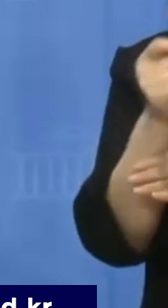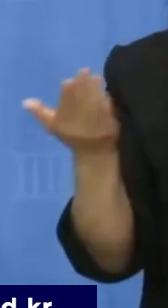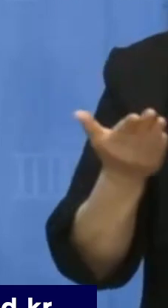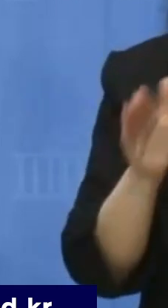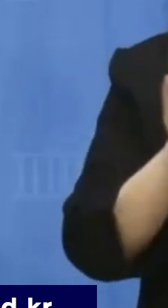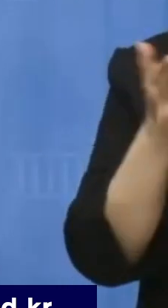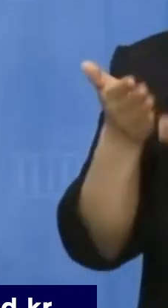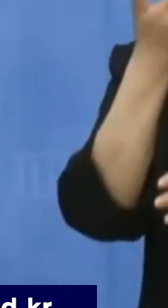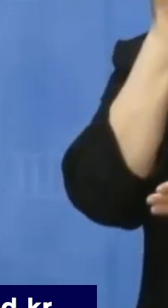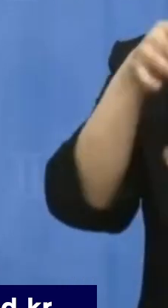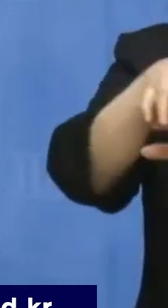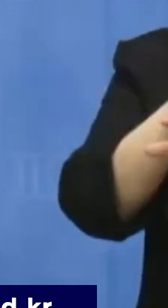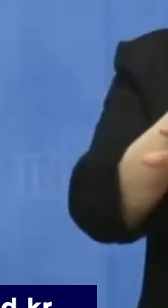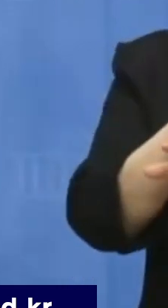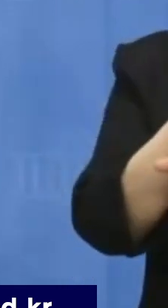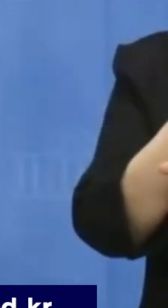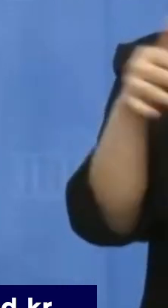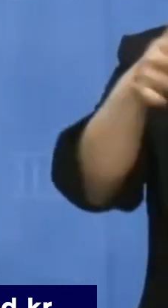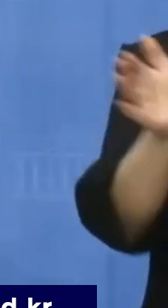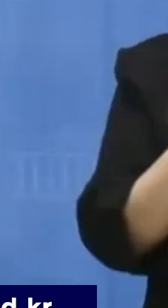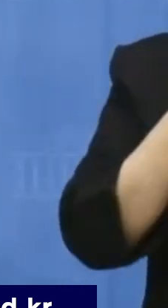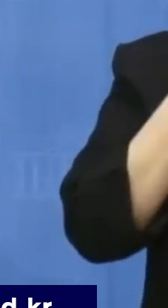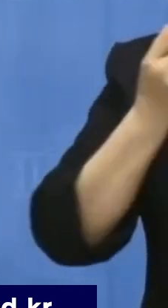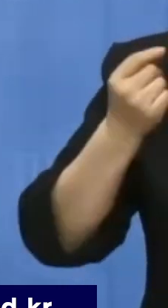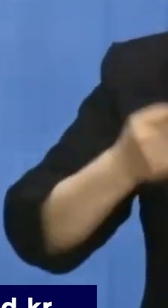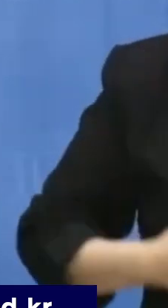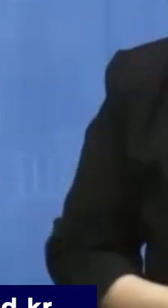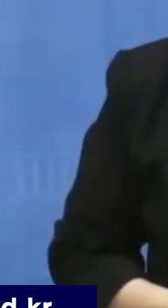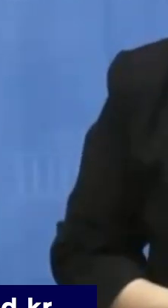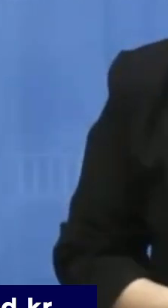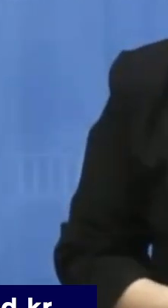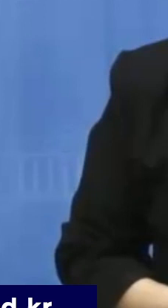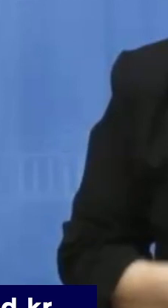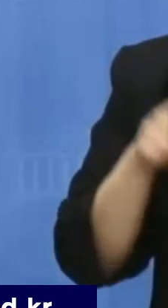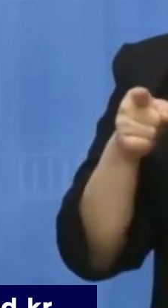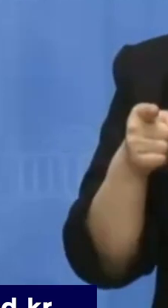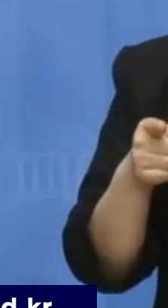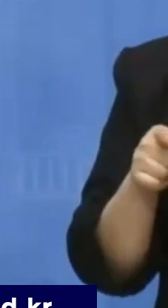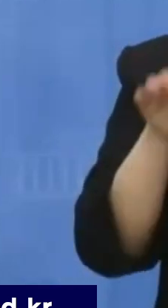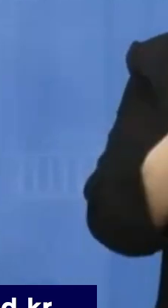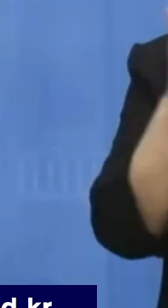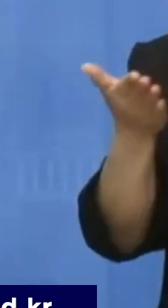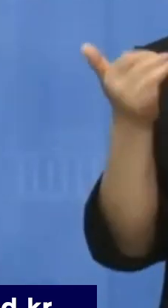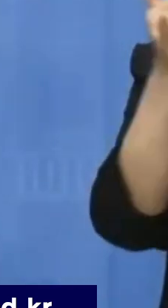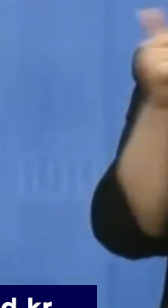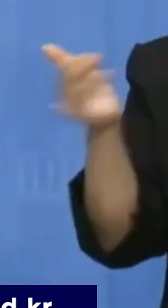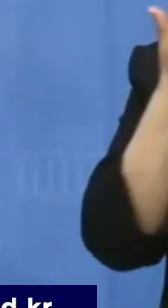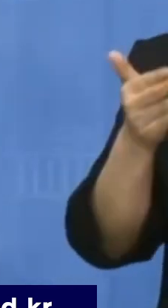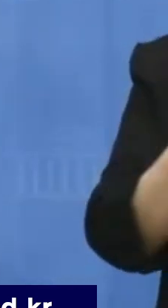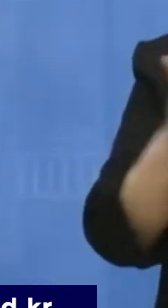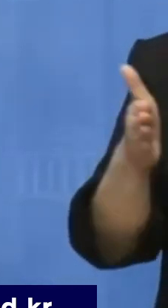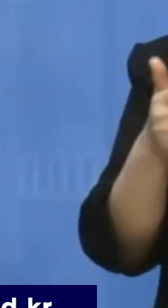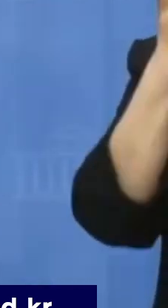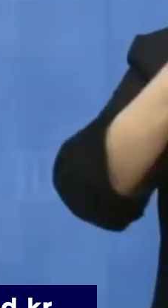수 있는 조직이나 기구가 없는 상태입니다. 이런 공백 상태에서 민주주의의